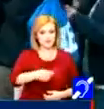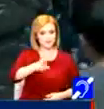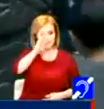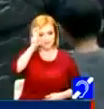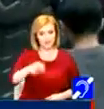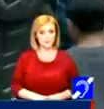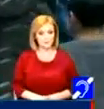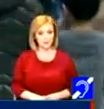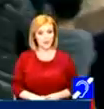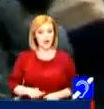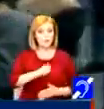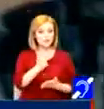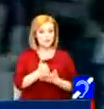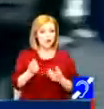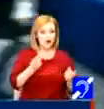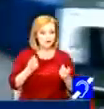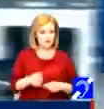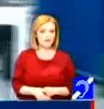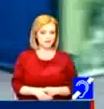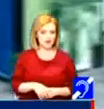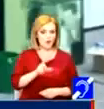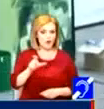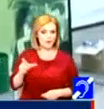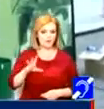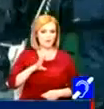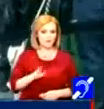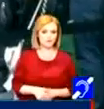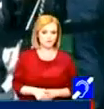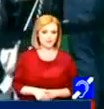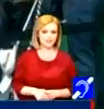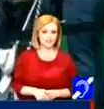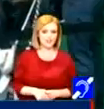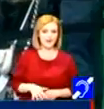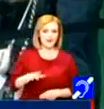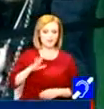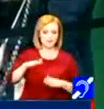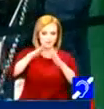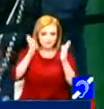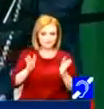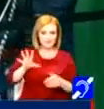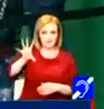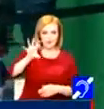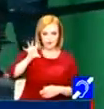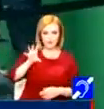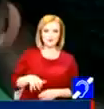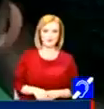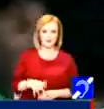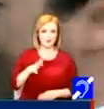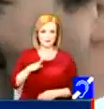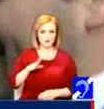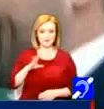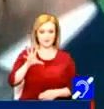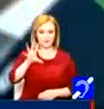digitală. Principala atracție a standului României, o cabină foto la care vizitatorii și-au putut face fotografii personalizate cu peisaje din țara